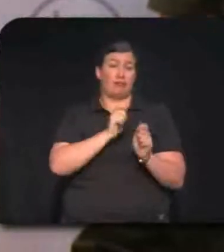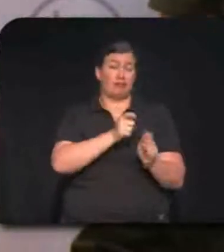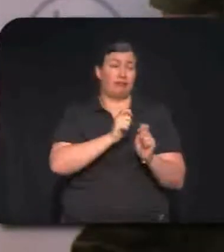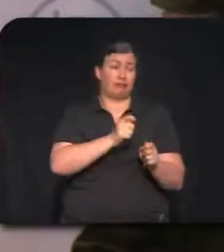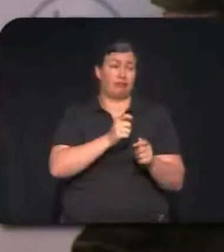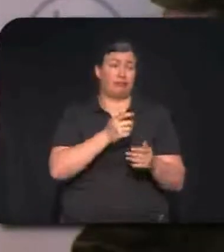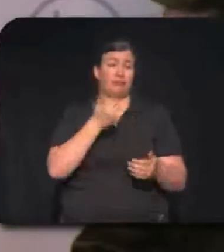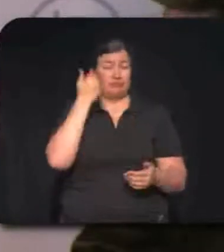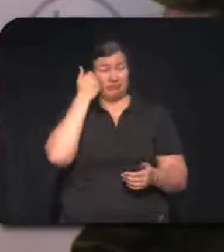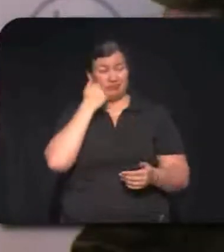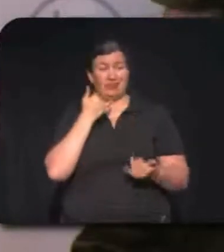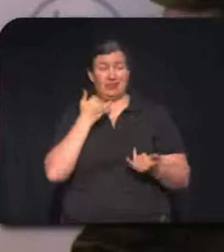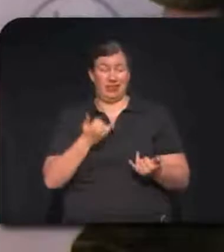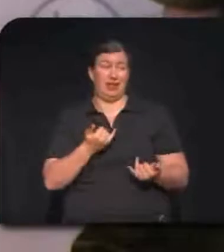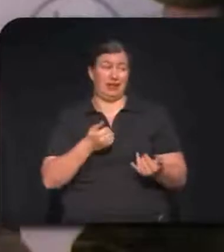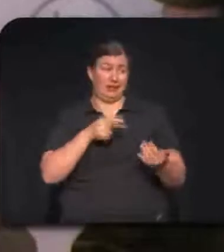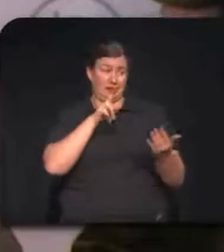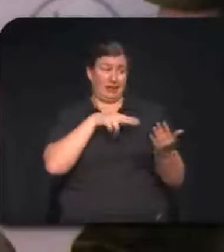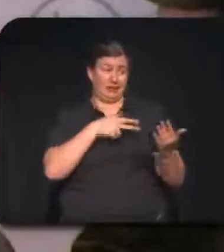ja